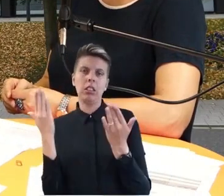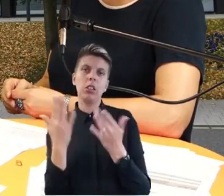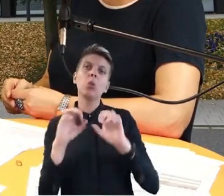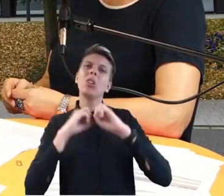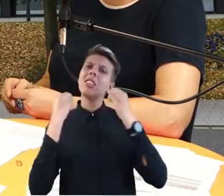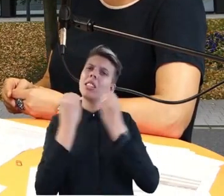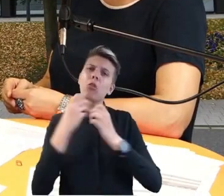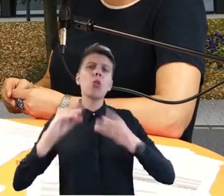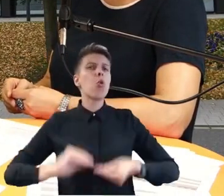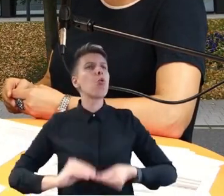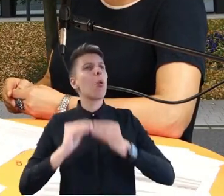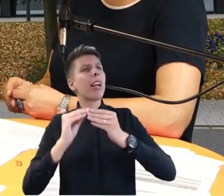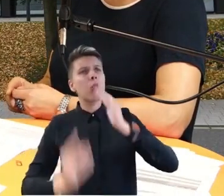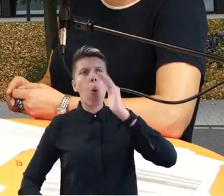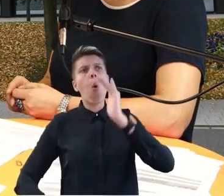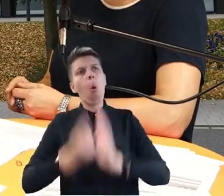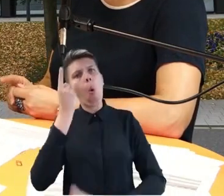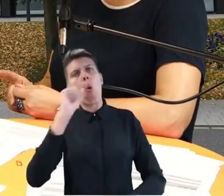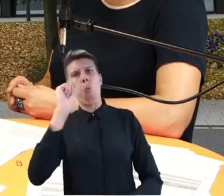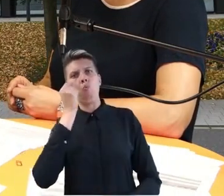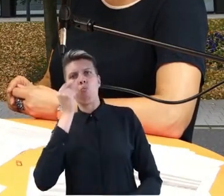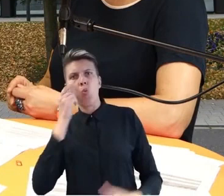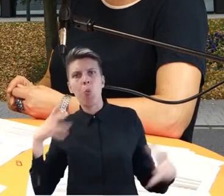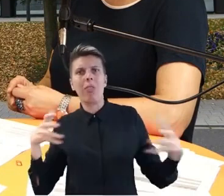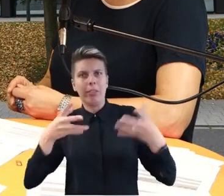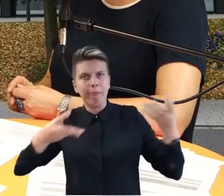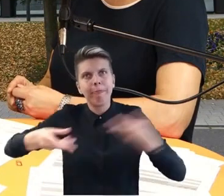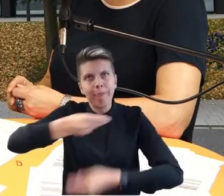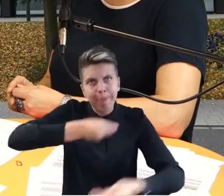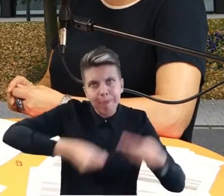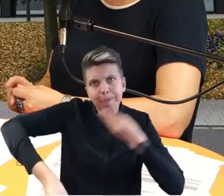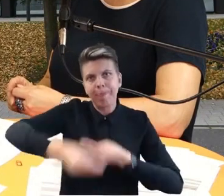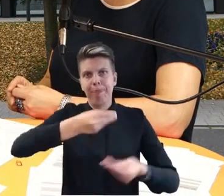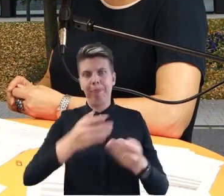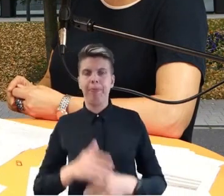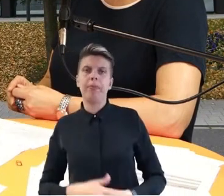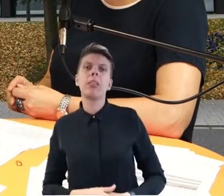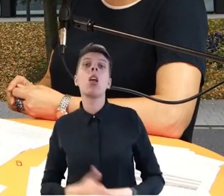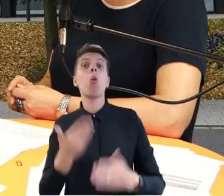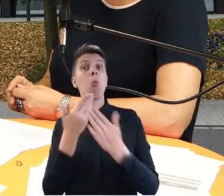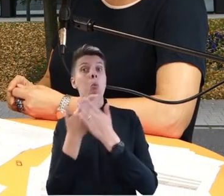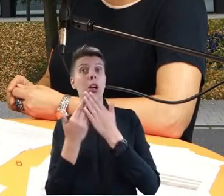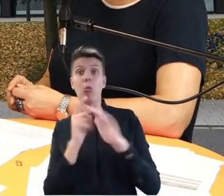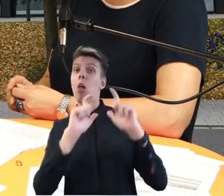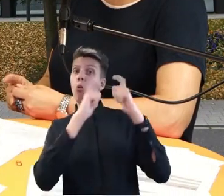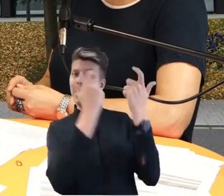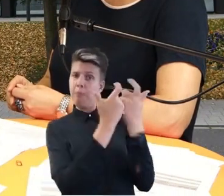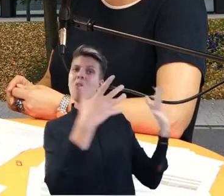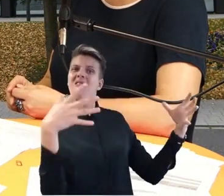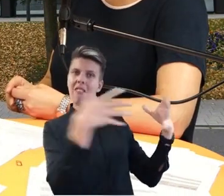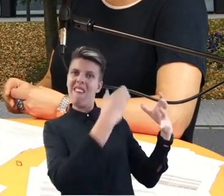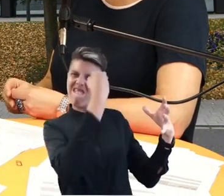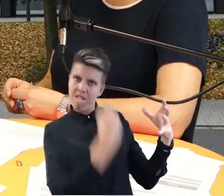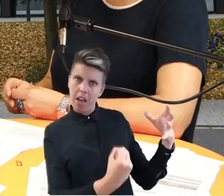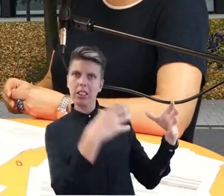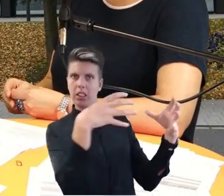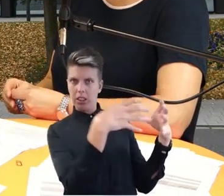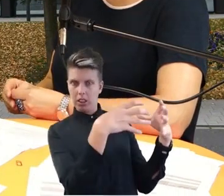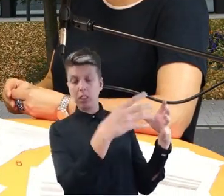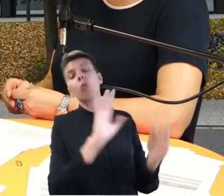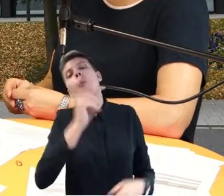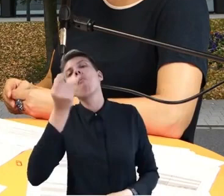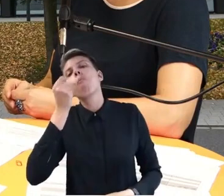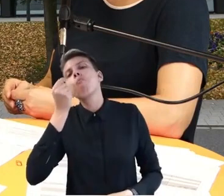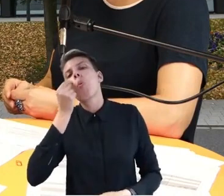darzustellen angeschlossenes gerät kommt wir machen dann versuchen wir es zumindest jedes mal eine